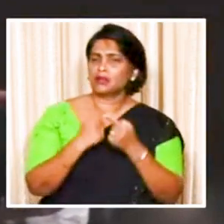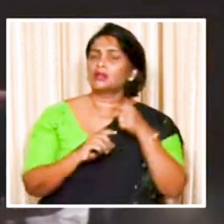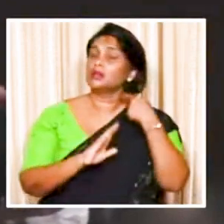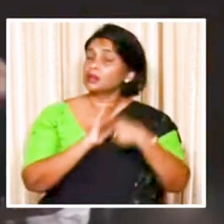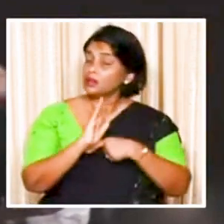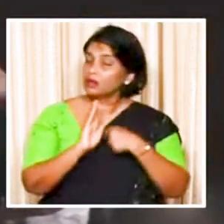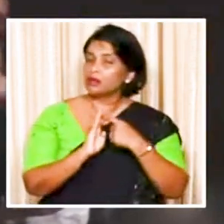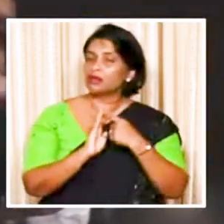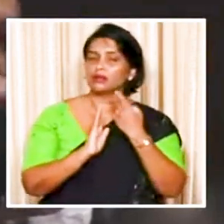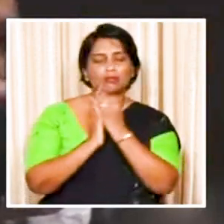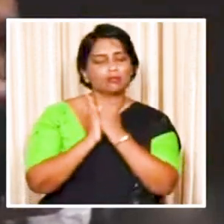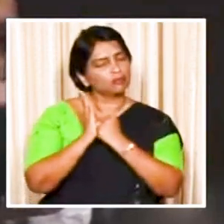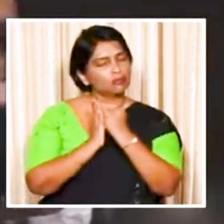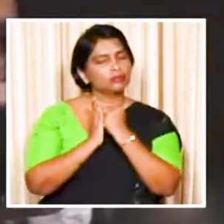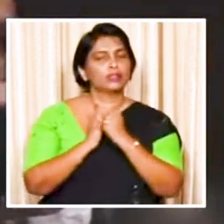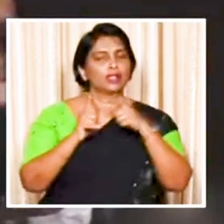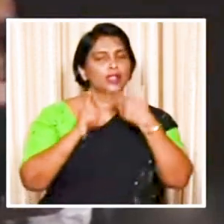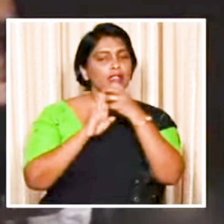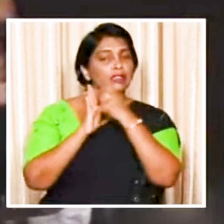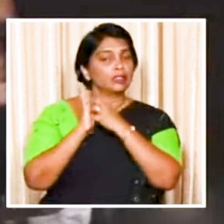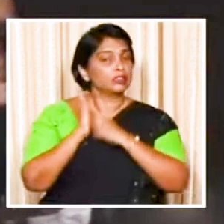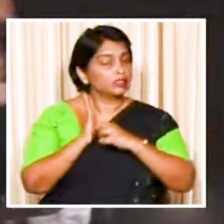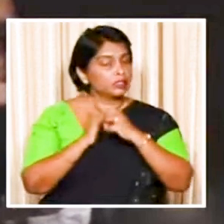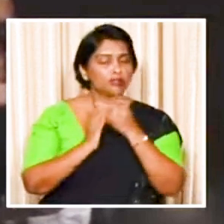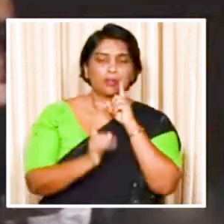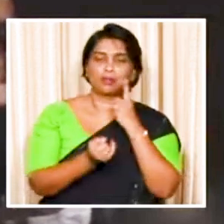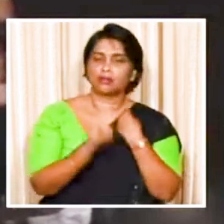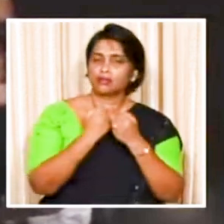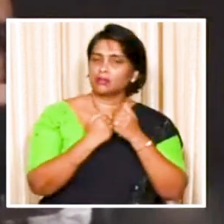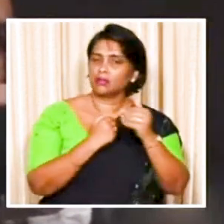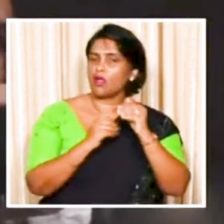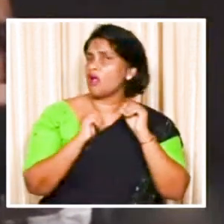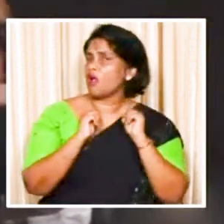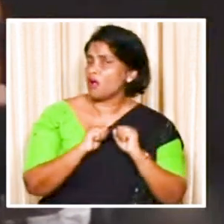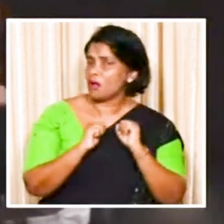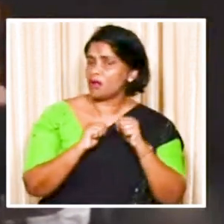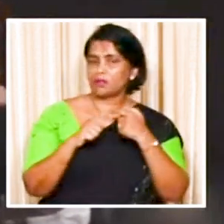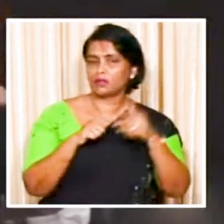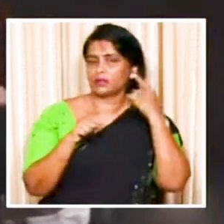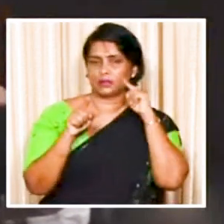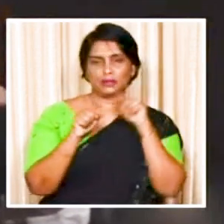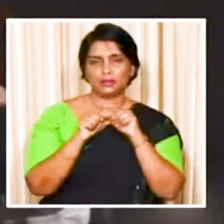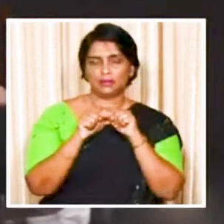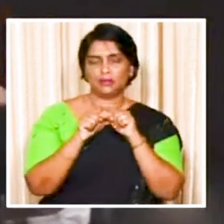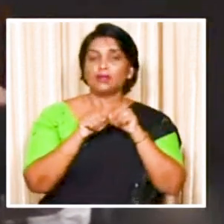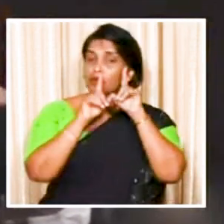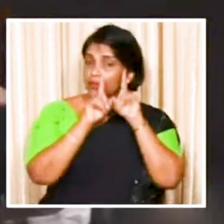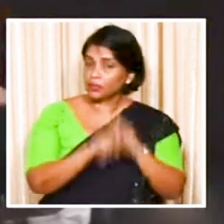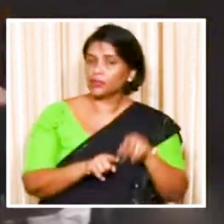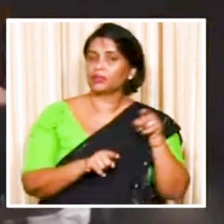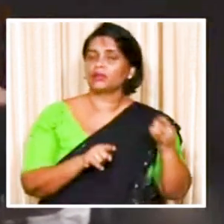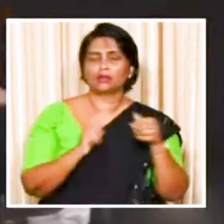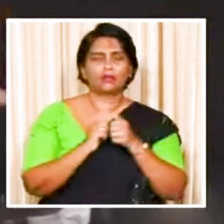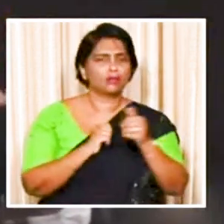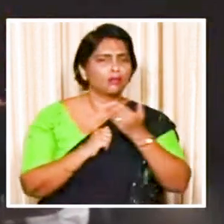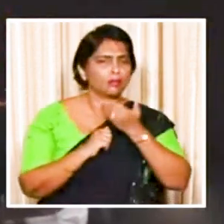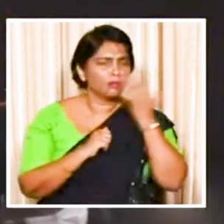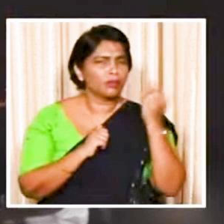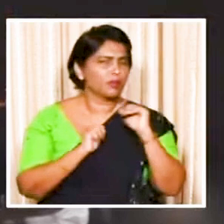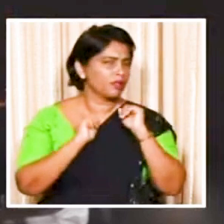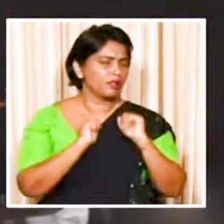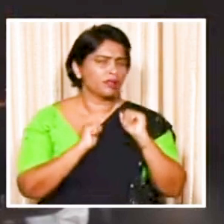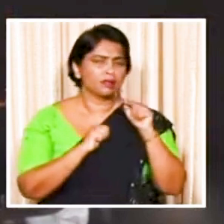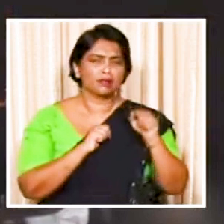ஏனைய மாவட்டங்களில் இந்த கணக்கெடுப்பு நடைபெறுகிறதோ அதே வகையில் இந்த நடவடிக்கைகள் மேற்கொள்ளப்பட வேண்டும் என்பதை நான் இந்த உயர்ந்த